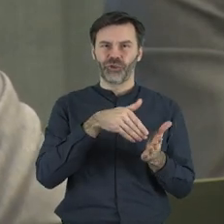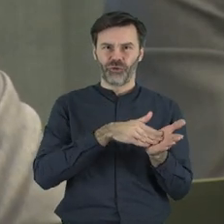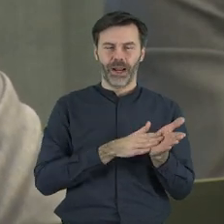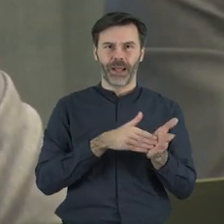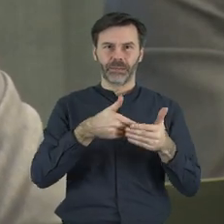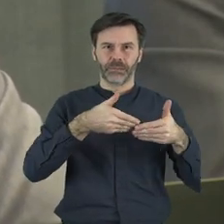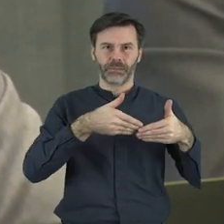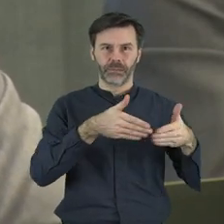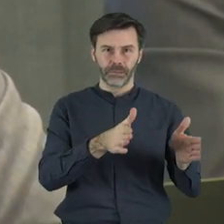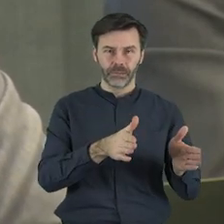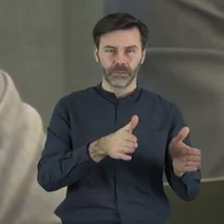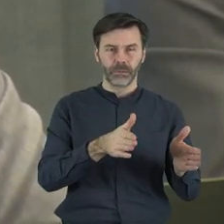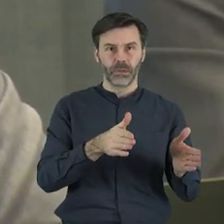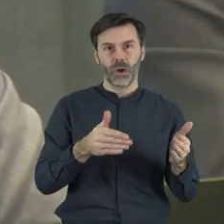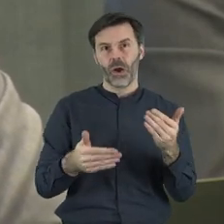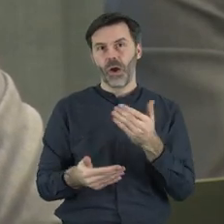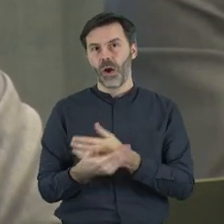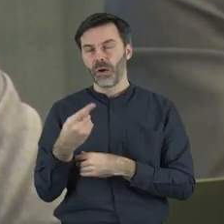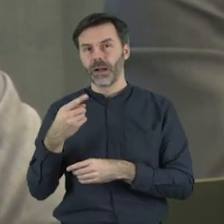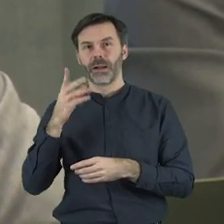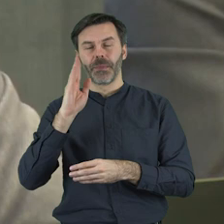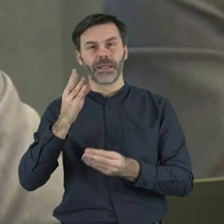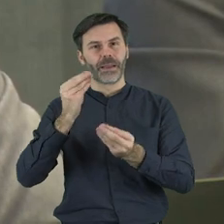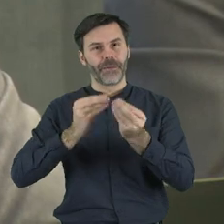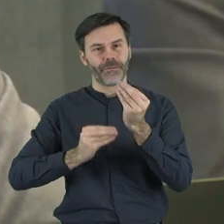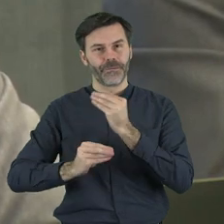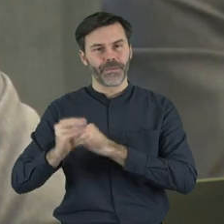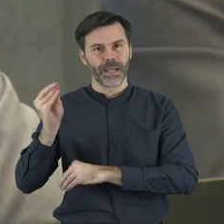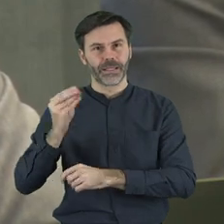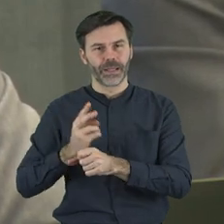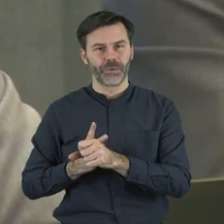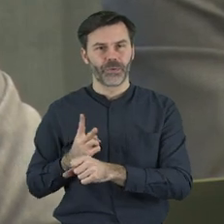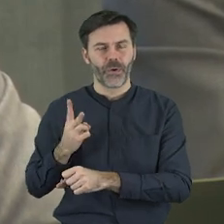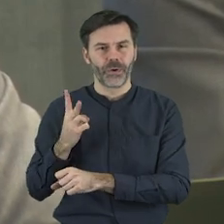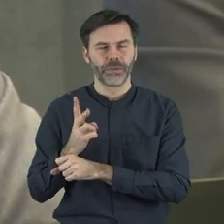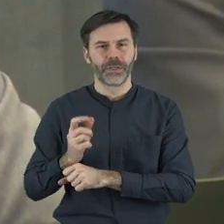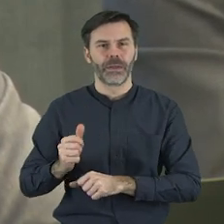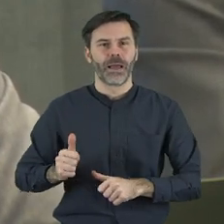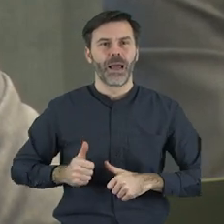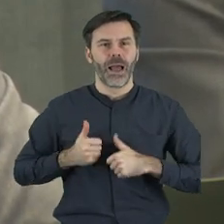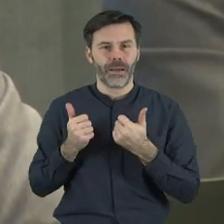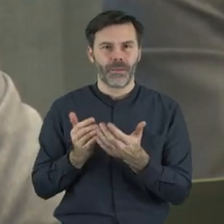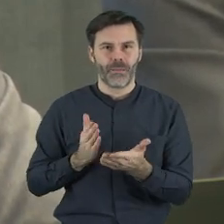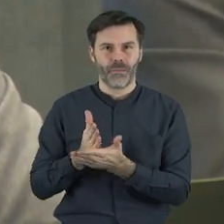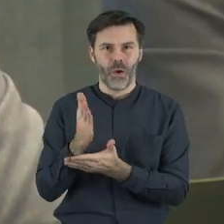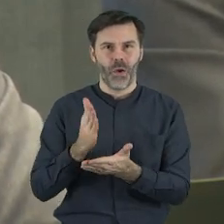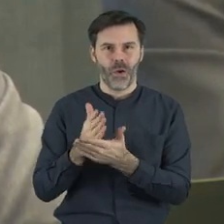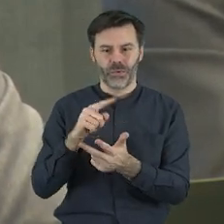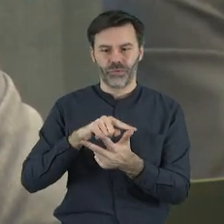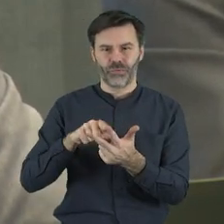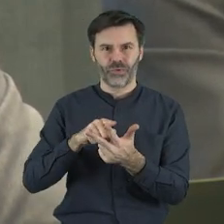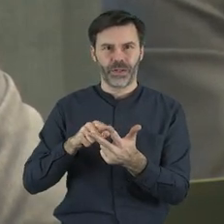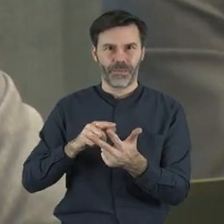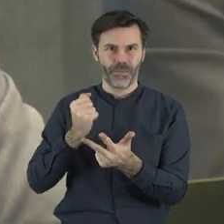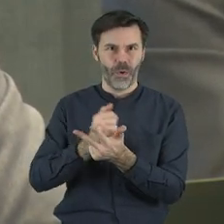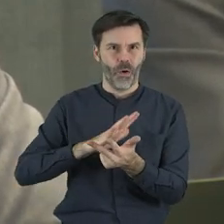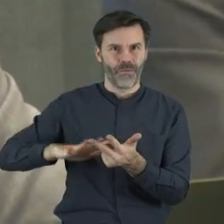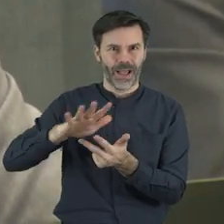się dostępność do realizacji świadczeń na tym terenie. Na terenie tych trzech powiatów, które dzisiaj świadczy